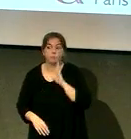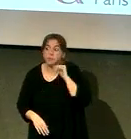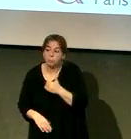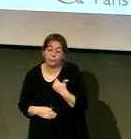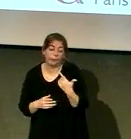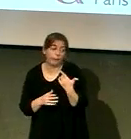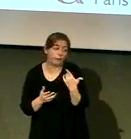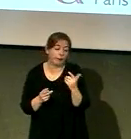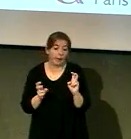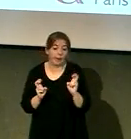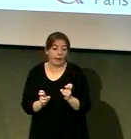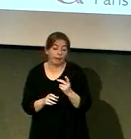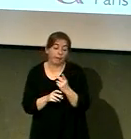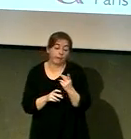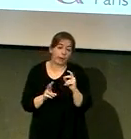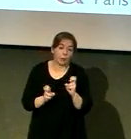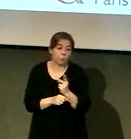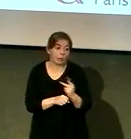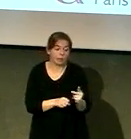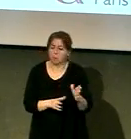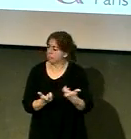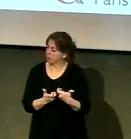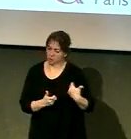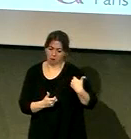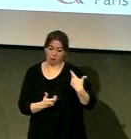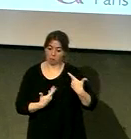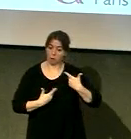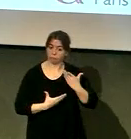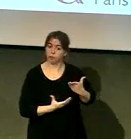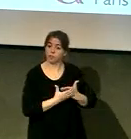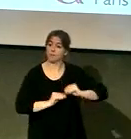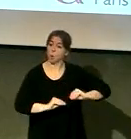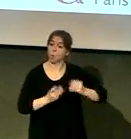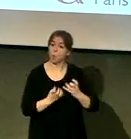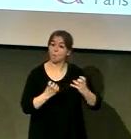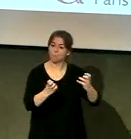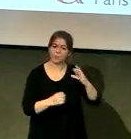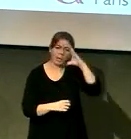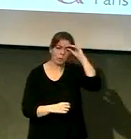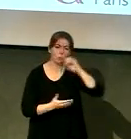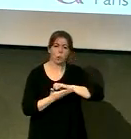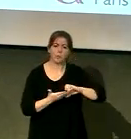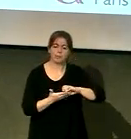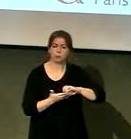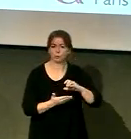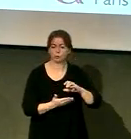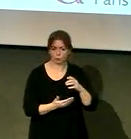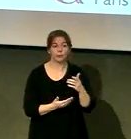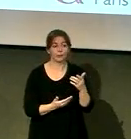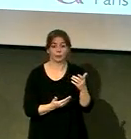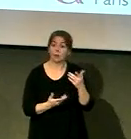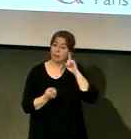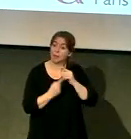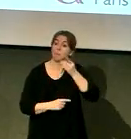large. Je fais un cours sur les drogues, et j'ai des étudiants de licence, donc des